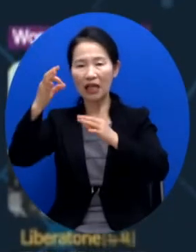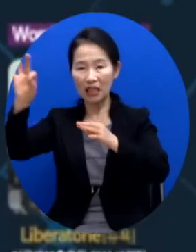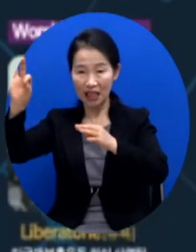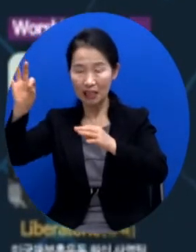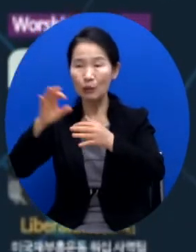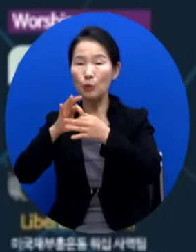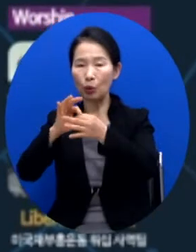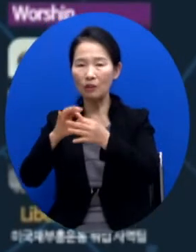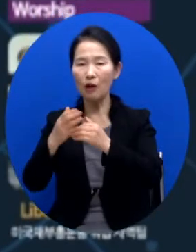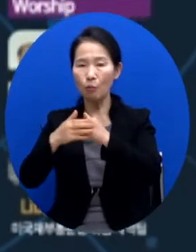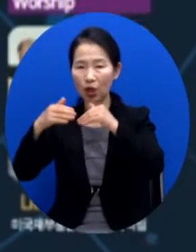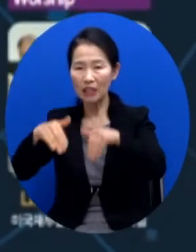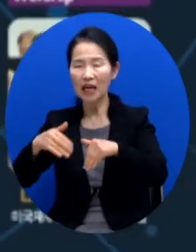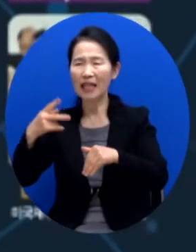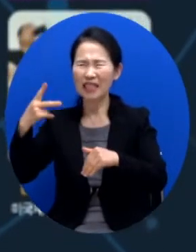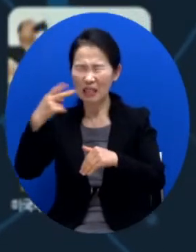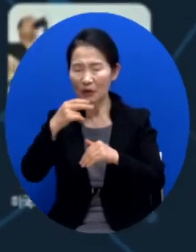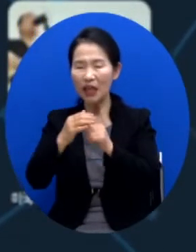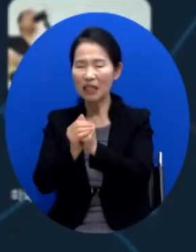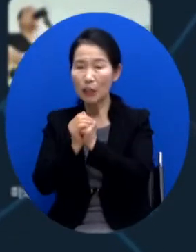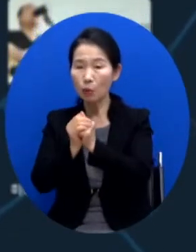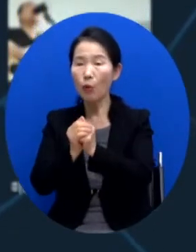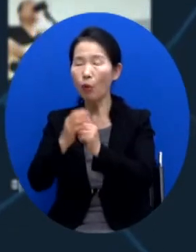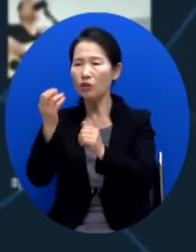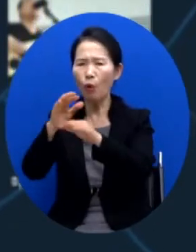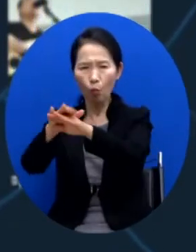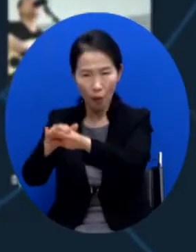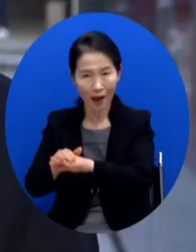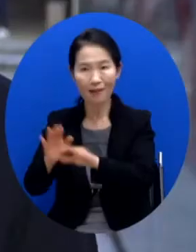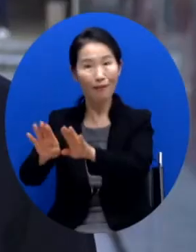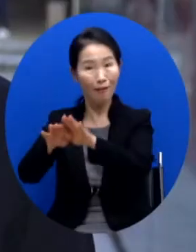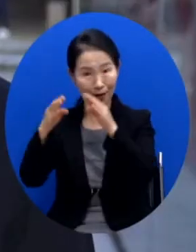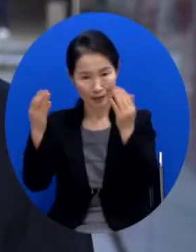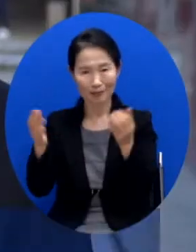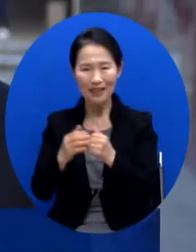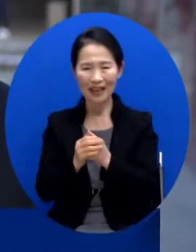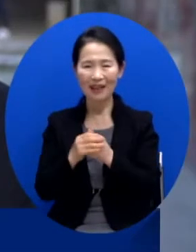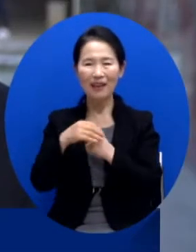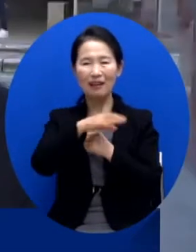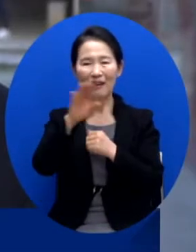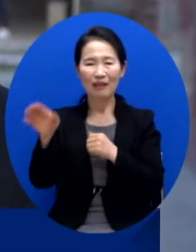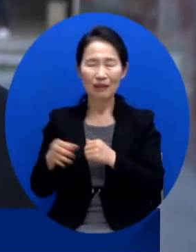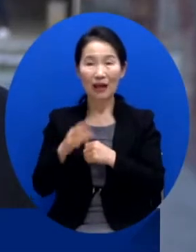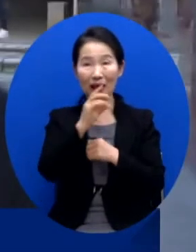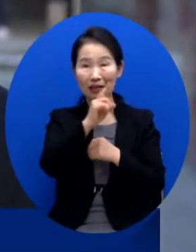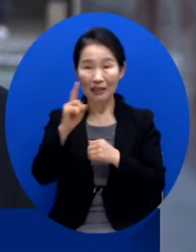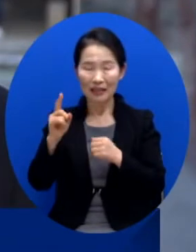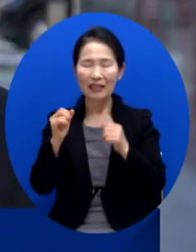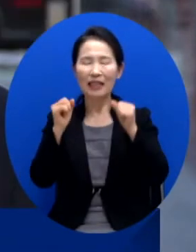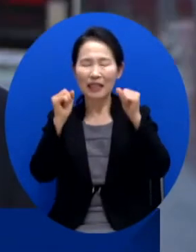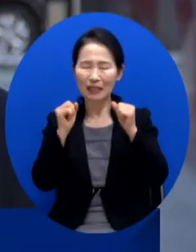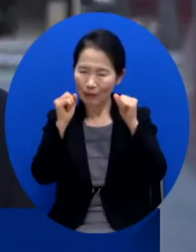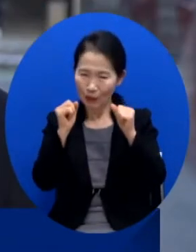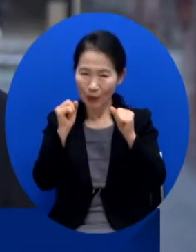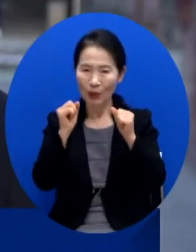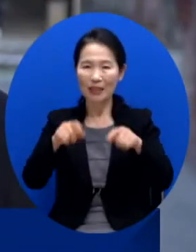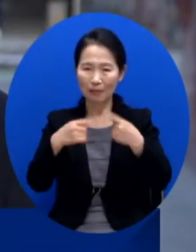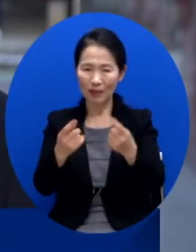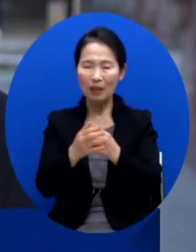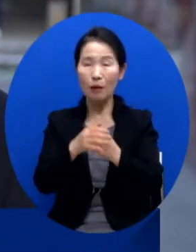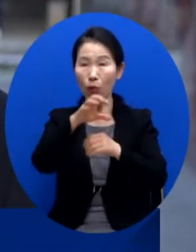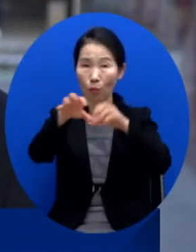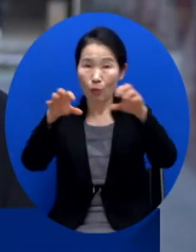목회자들의 금식 기도 성회 를 이끌어 내는 성과도 있었습니다 저희가 1 일부분 지도 운동에 동참하면서 각지에서